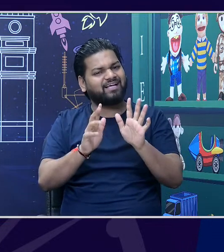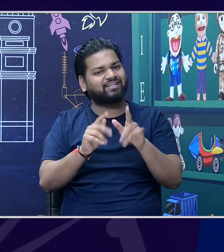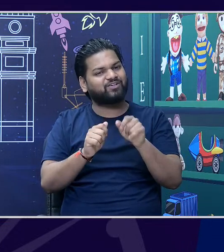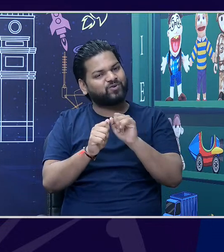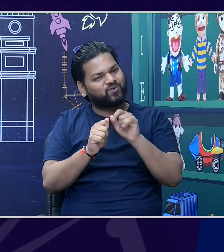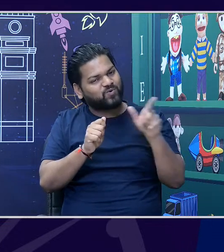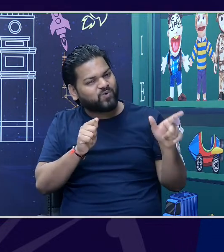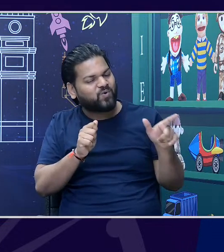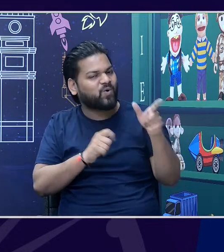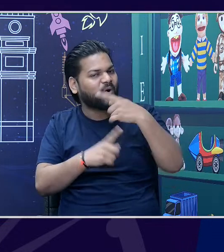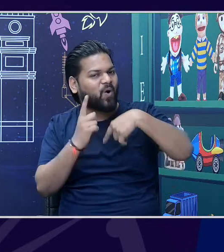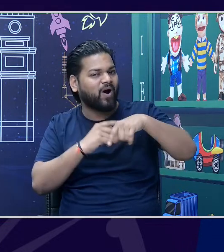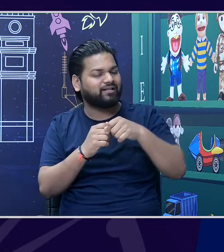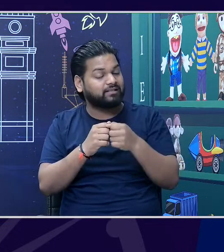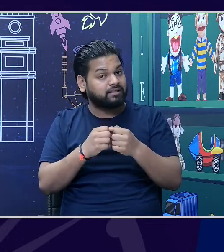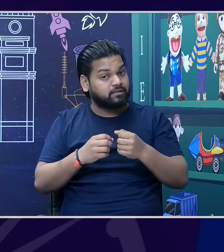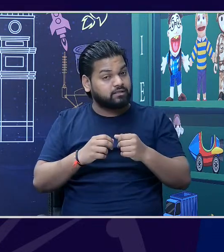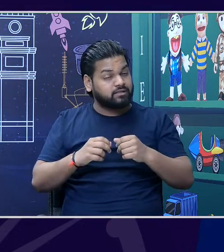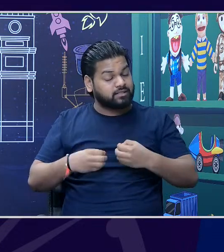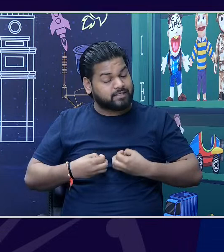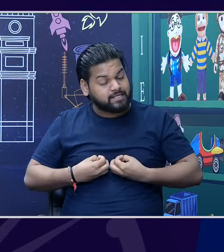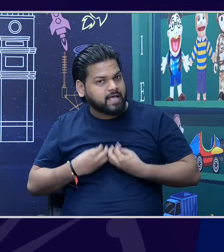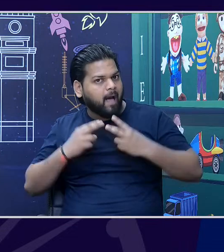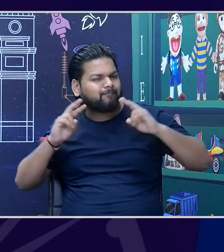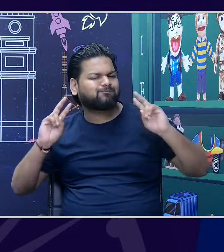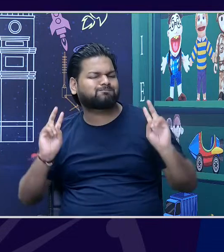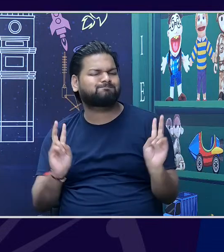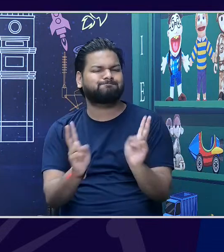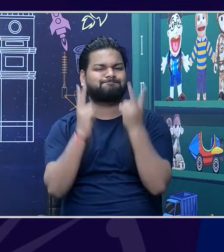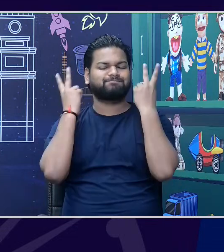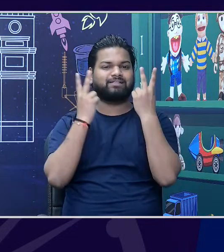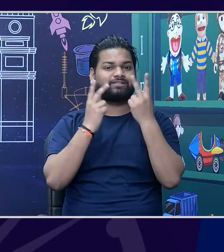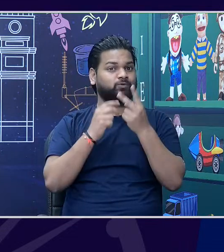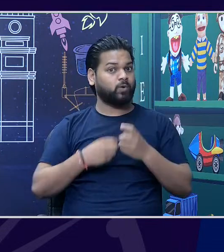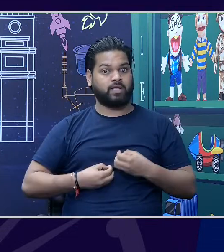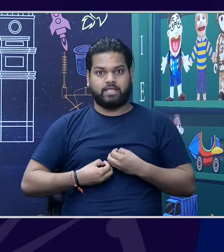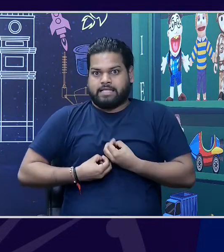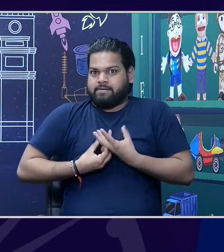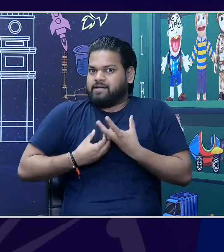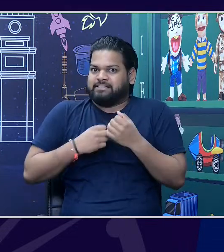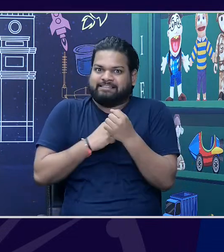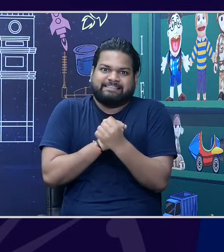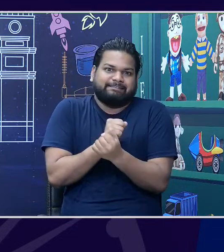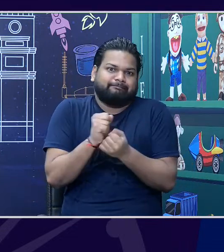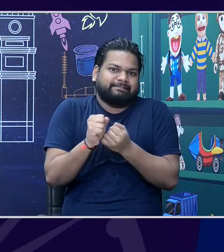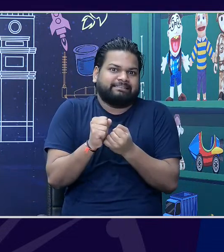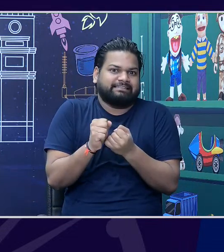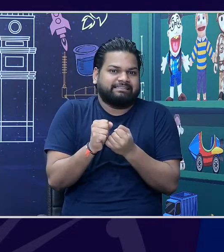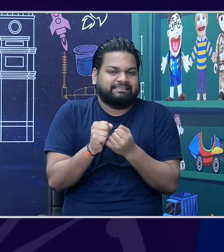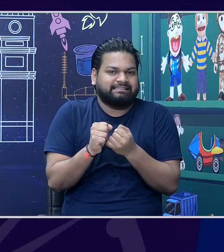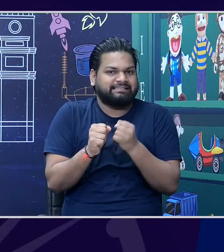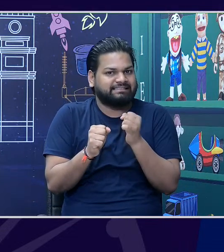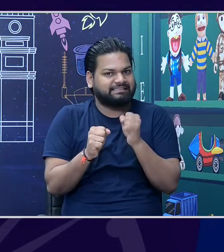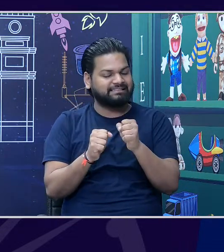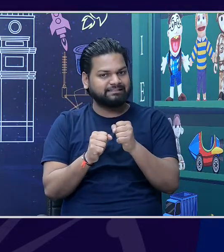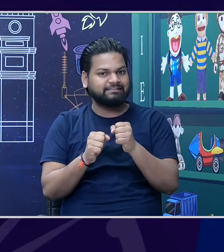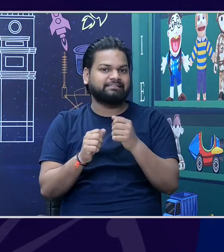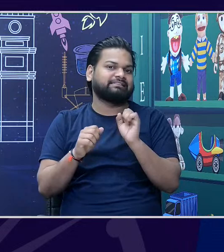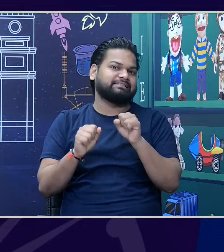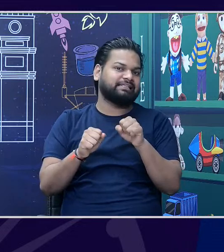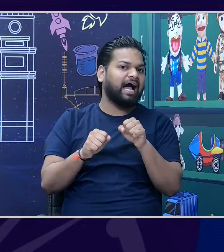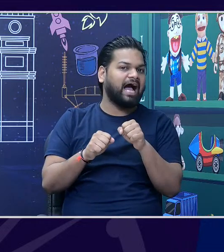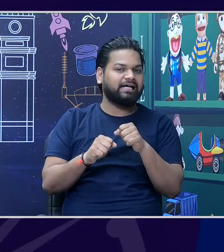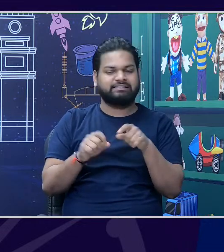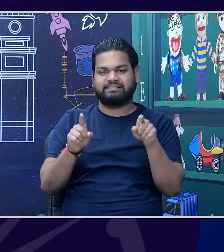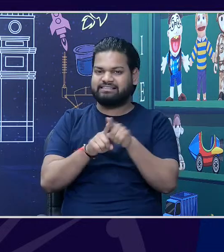हैं, उन्हें आप शब्दों में बयान नहीं कर सकते। शायद कुछ फिरदौस के साथ ऐसा ही हुआ होगा। I mean, he was meeting Stephen Hawking. Yes, no so less. It was a dream come true to